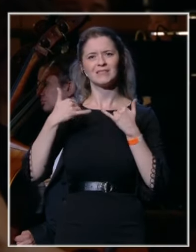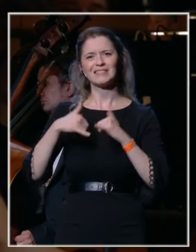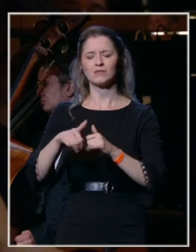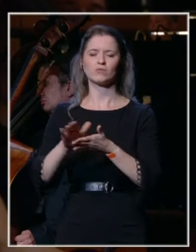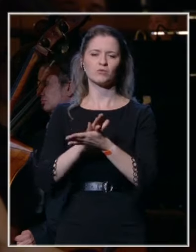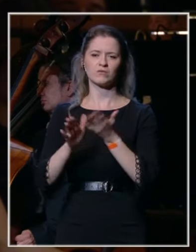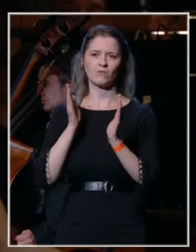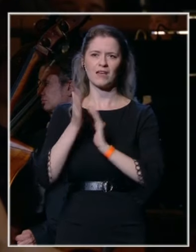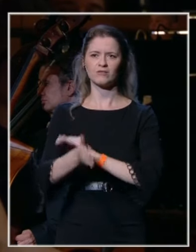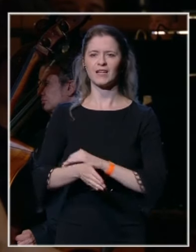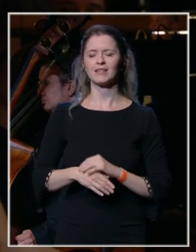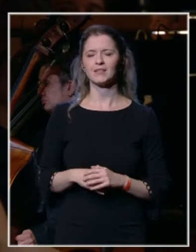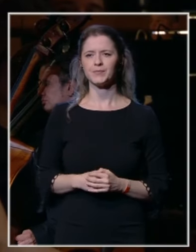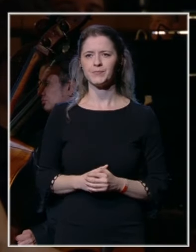felé.